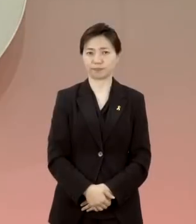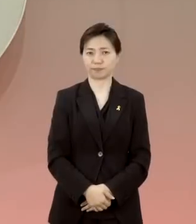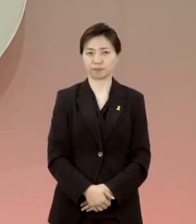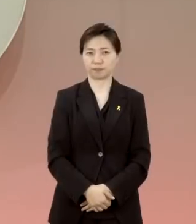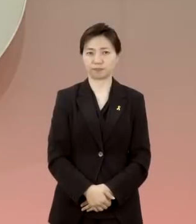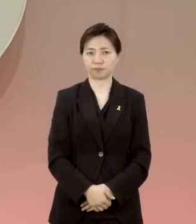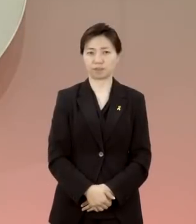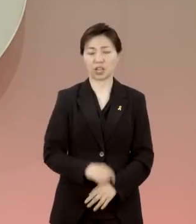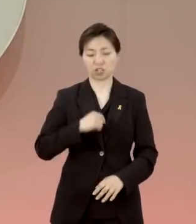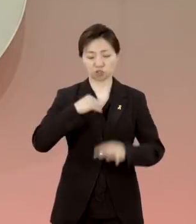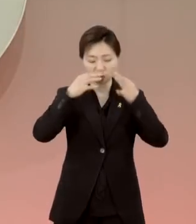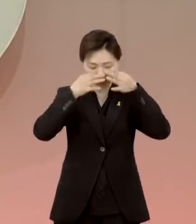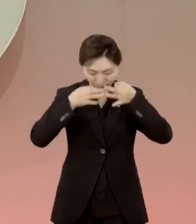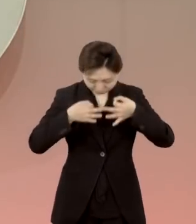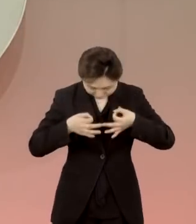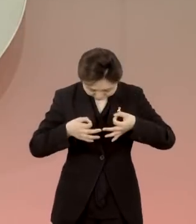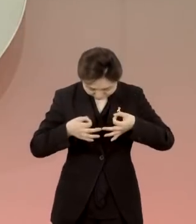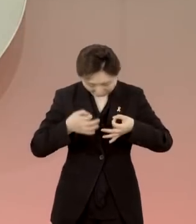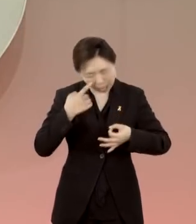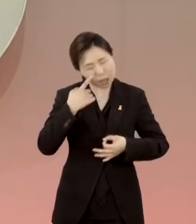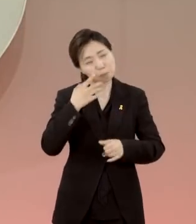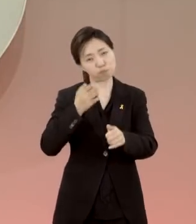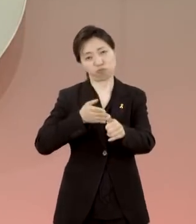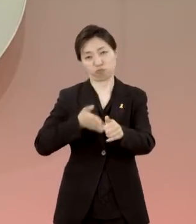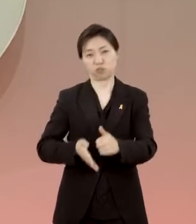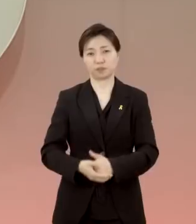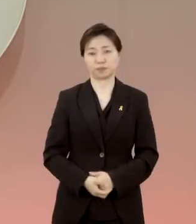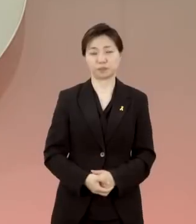자기 자신을 바라보자